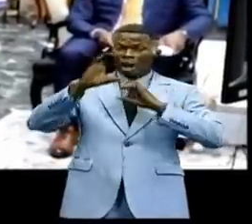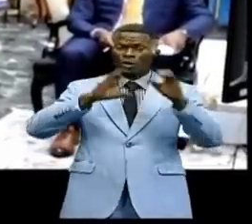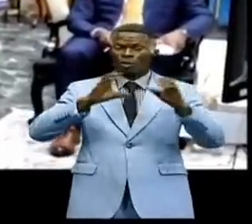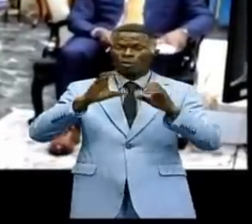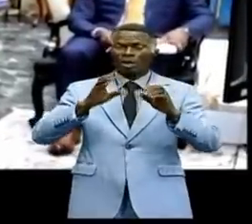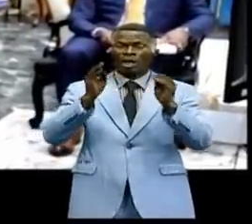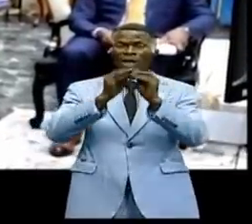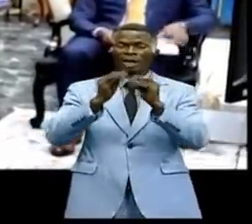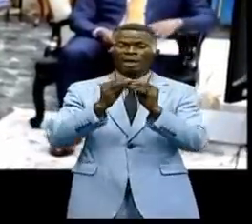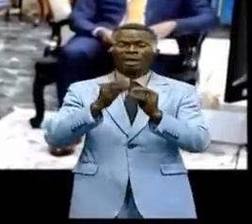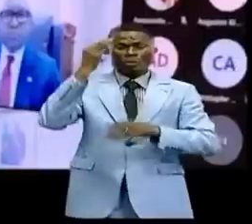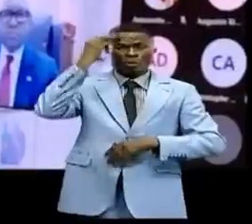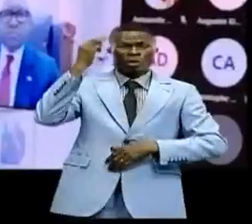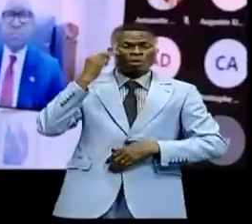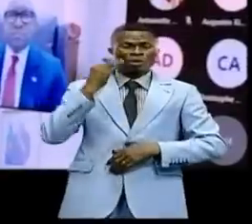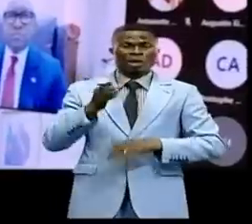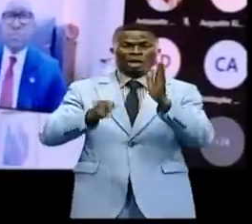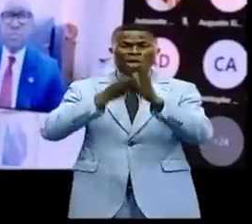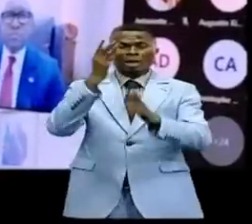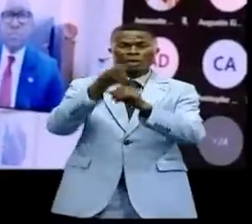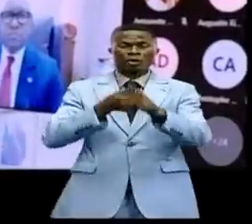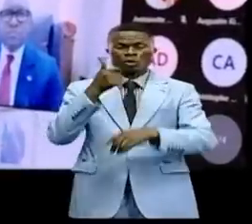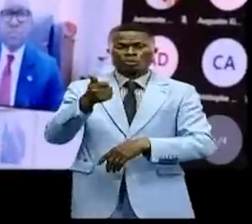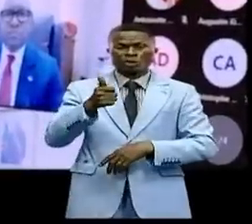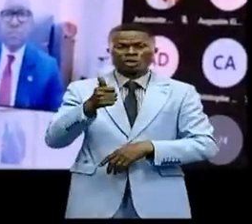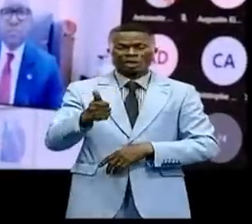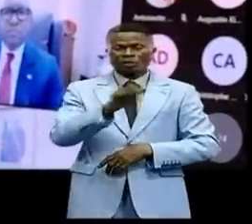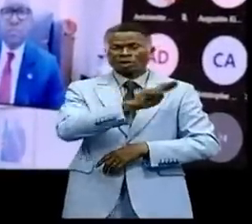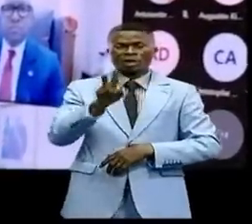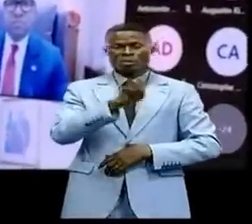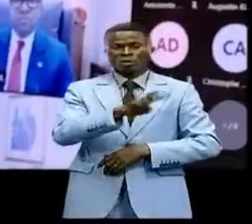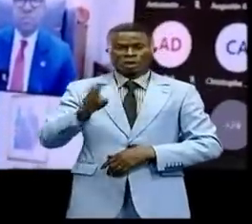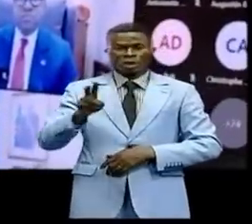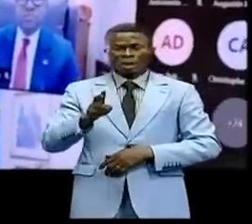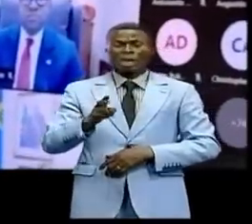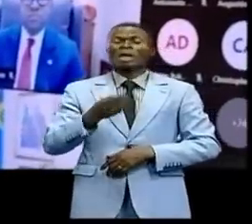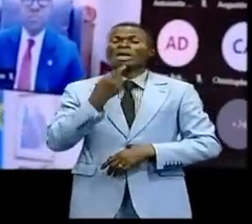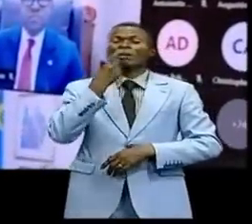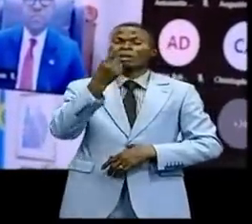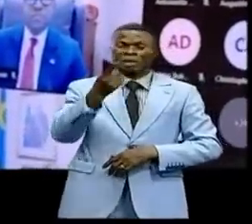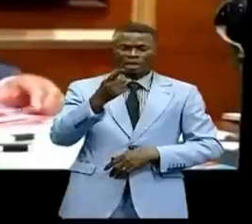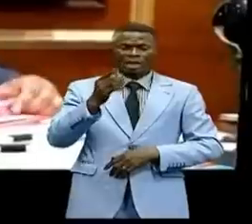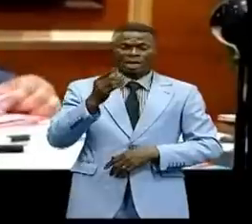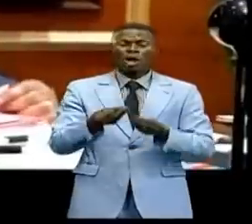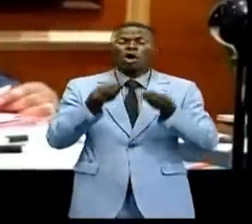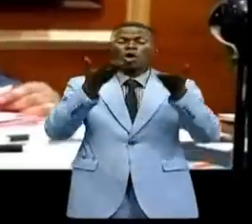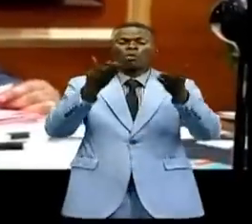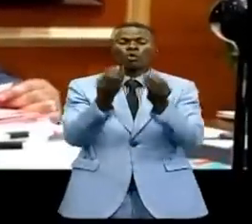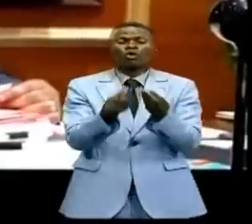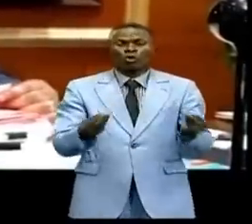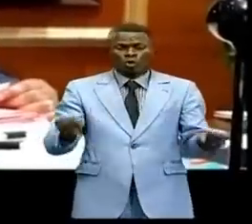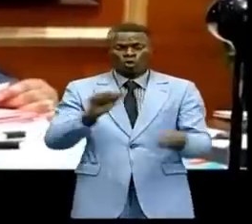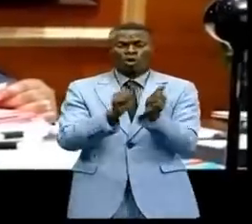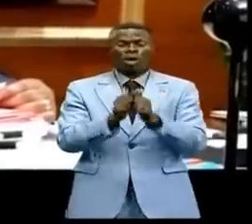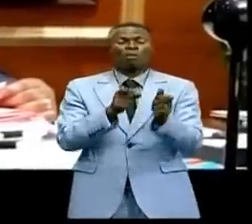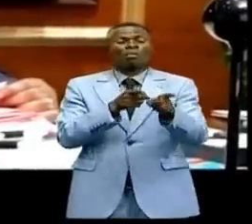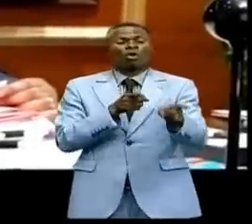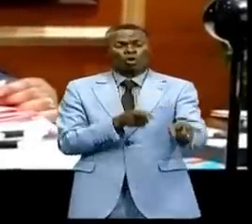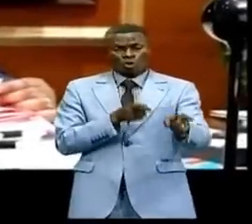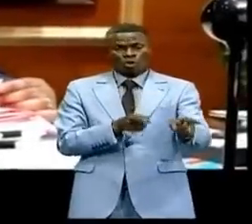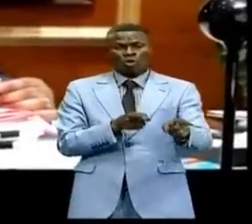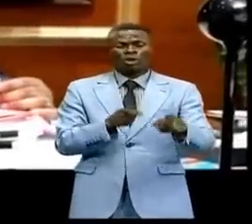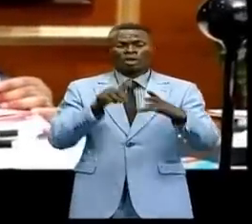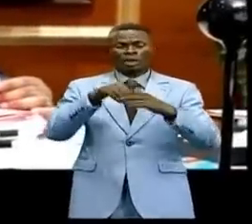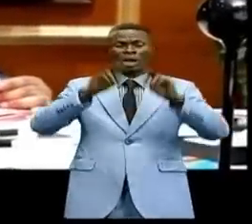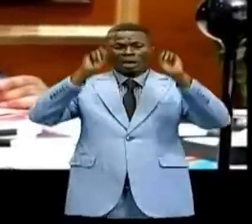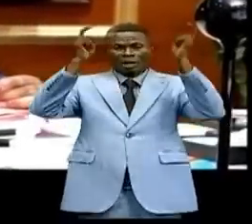la réunion du Conseil de ministres du 14 janvier 2022, il avait indiqué les pistes des solutions à cet épineux problème qui porte un